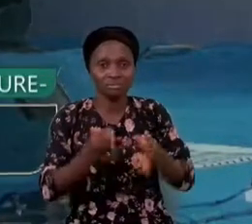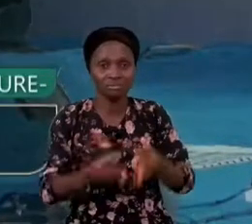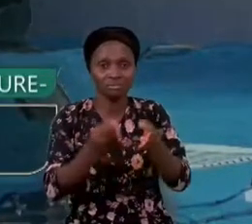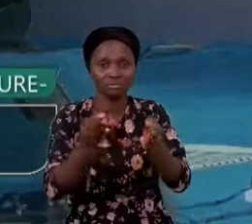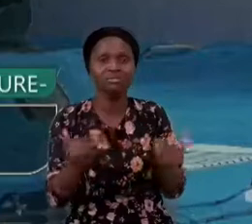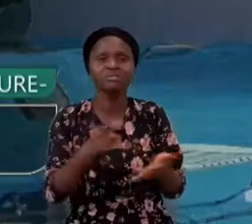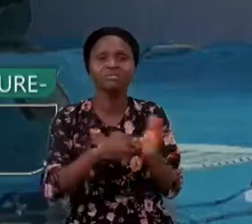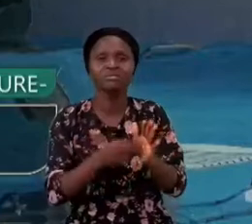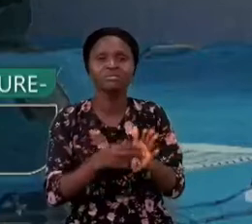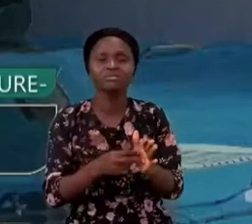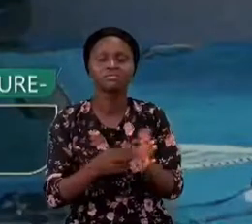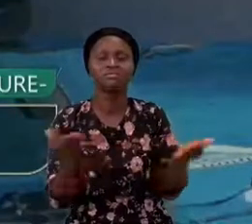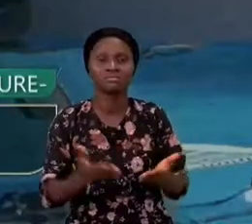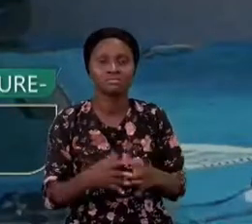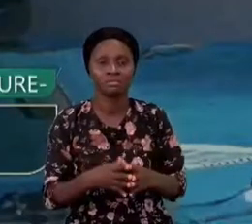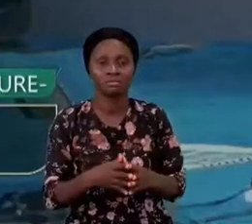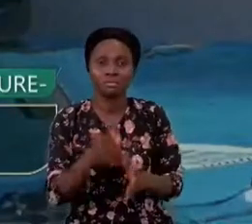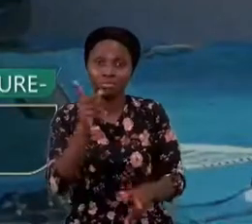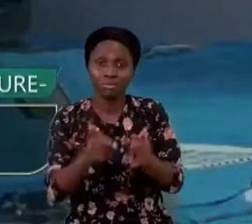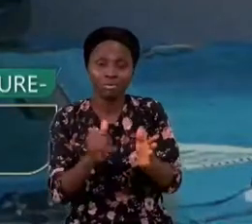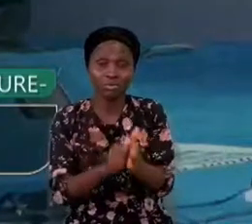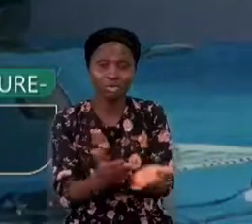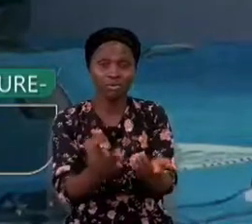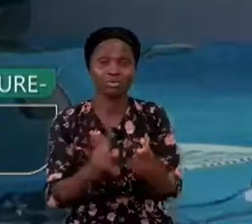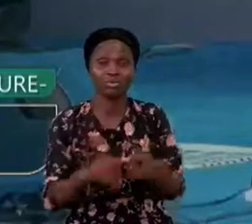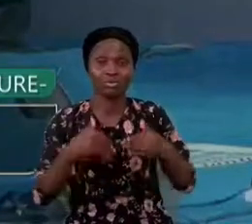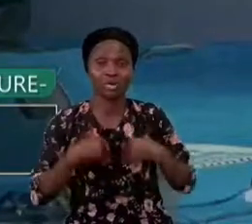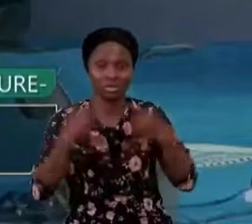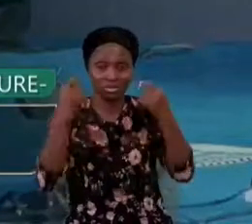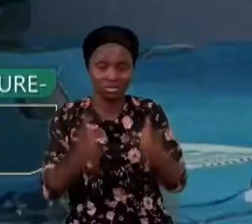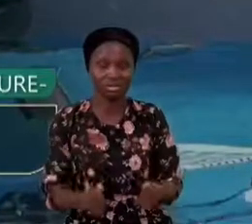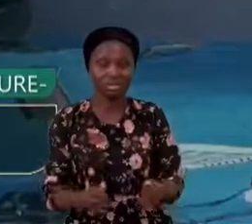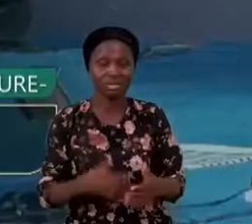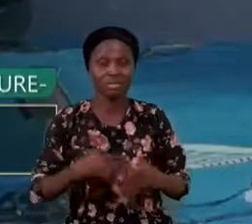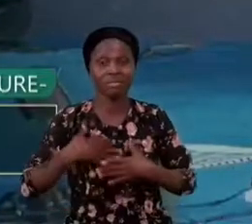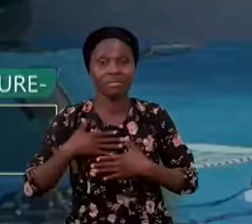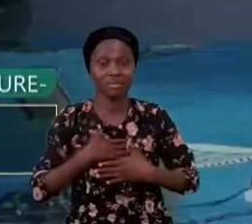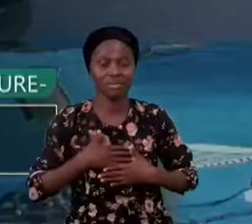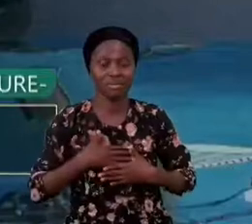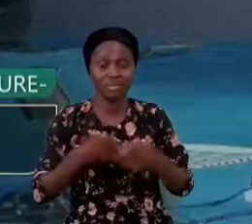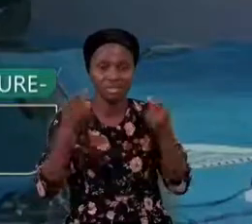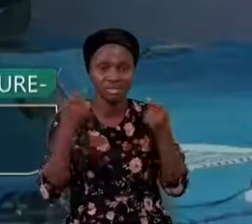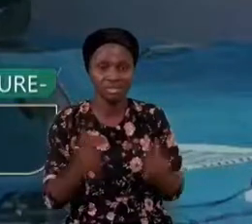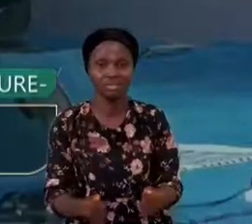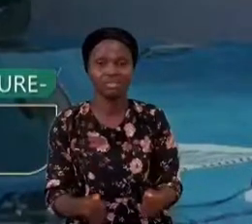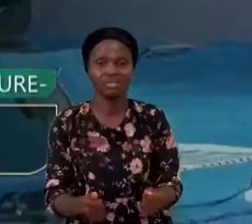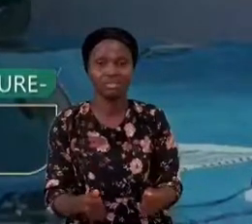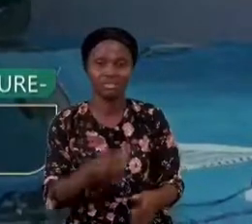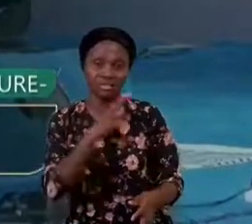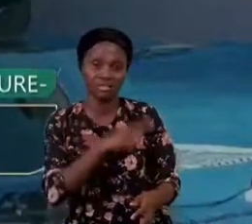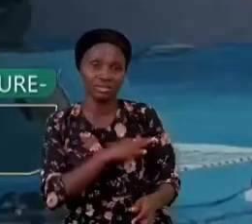plaisirs instantanés, qui veulent avoir des gains instantanés, ils veulent avoir des réalisations instantanées. Il faut retarder ça.